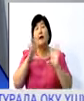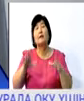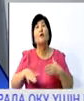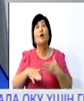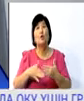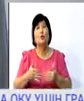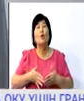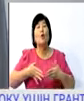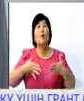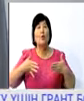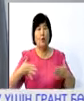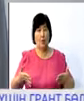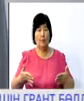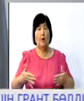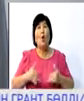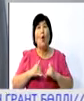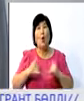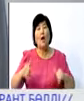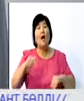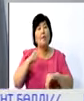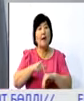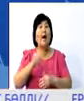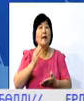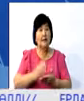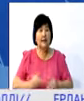демеушілік көлемі де ұлғайғанын байқаған едік.